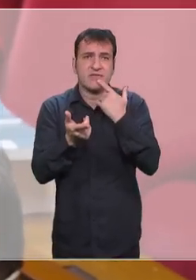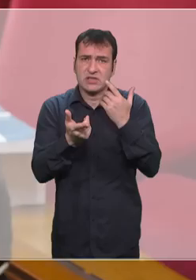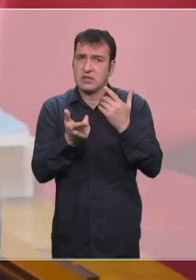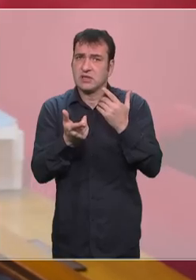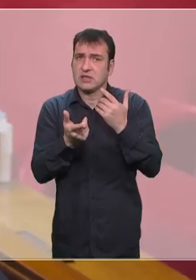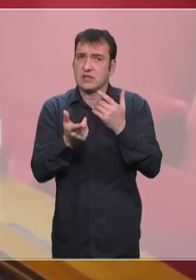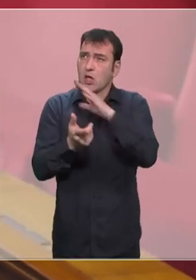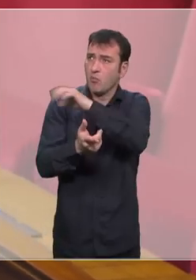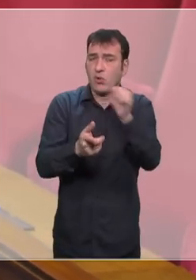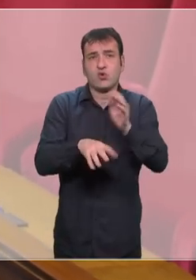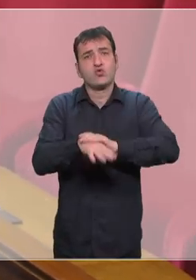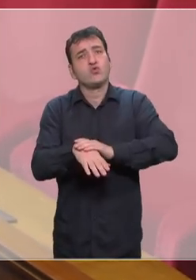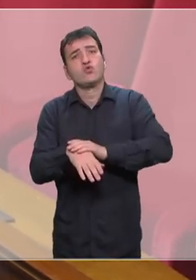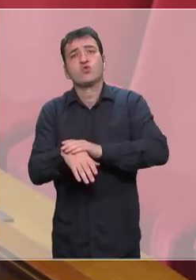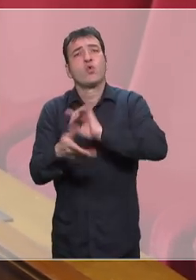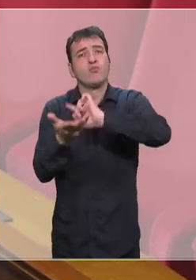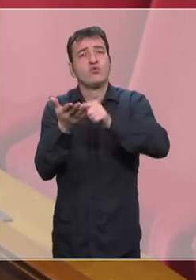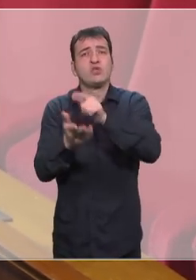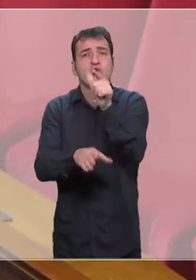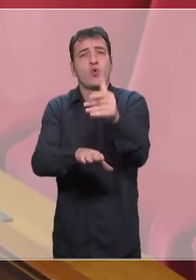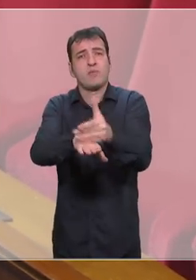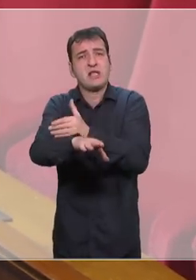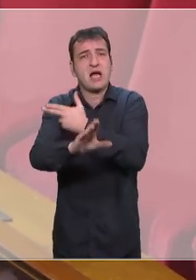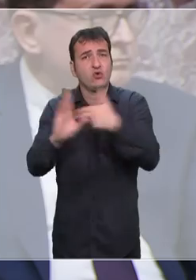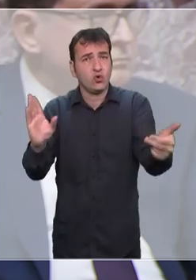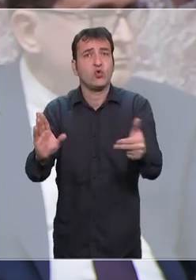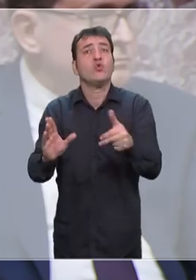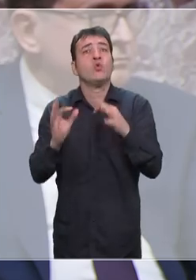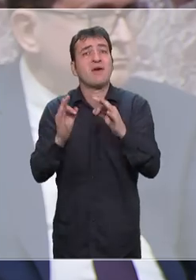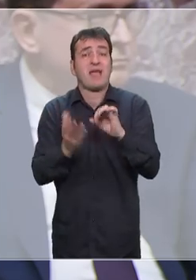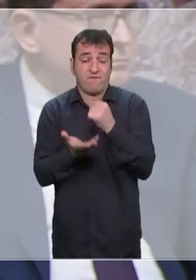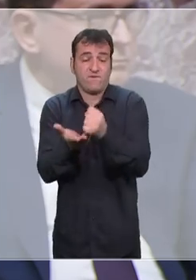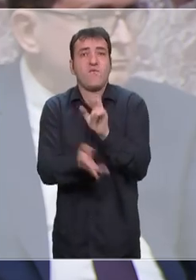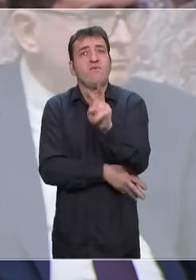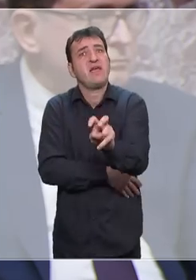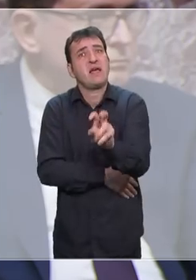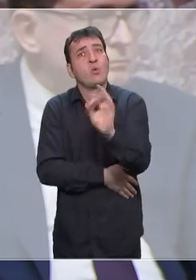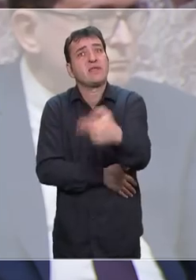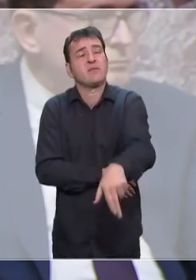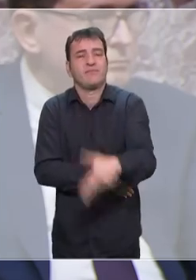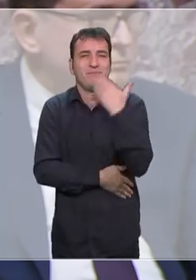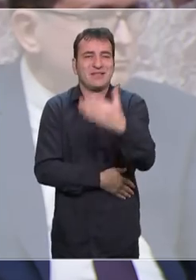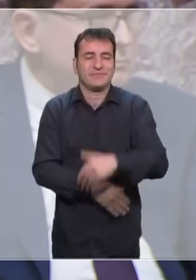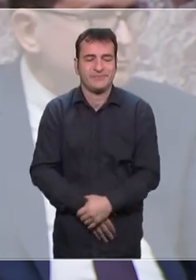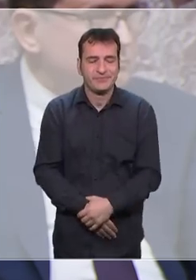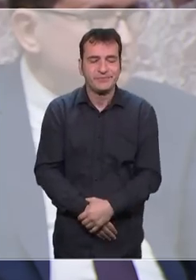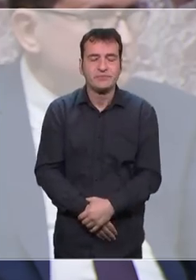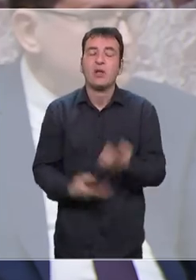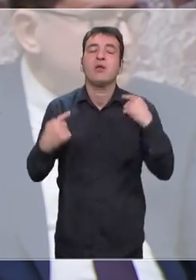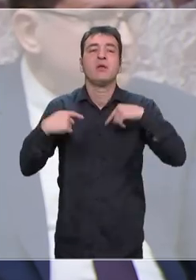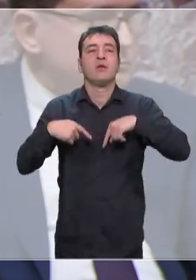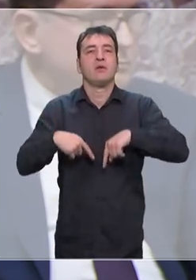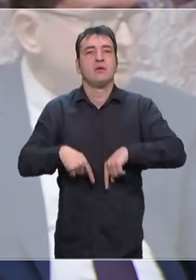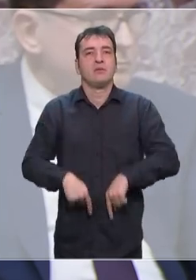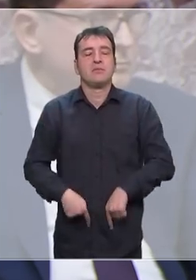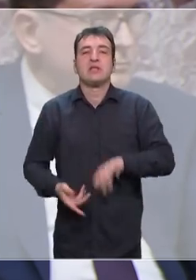d'euros allouée au Fonds vert ? Je vous remercie. Bonjour. Je vous remercie, Monsieur Christophe Béchu, ministre de